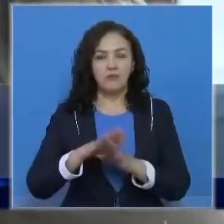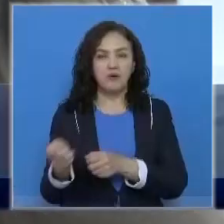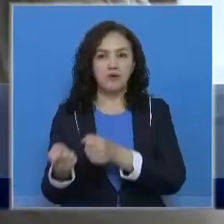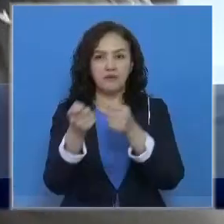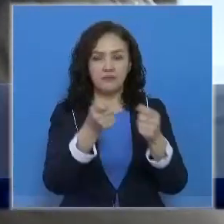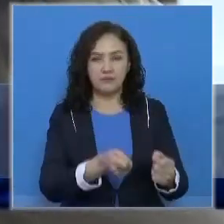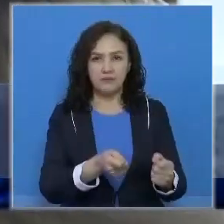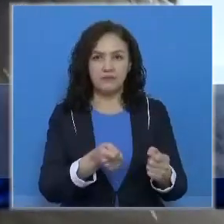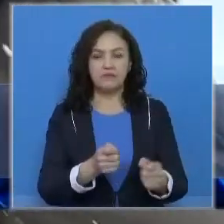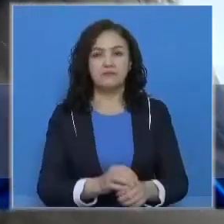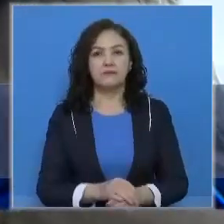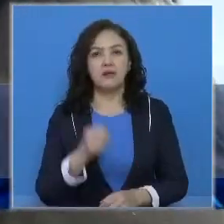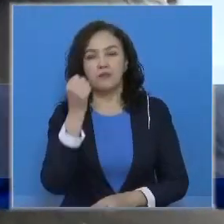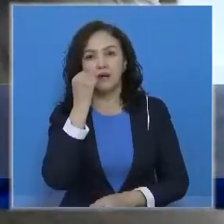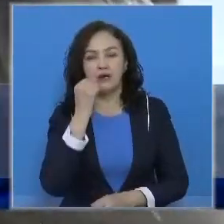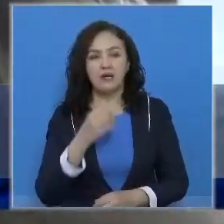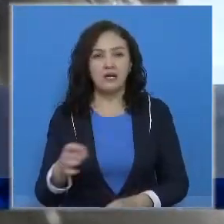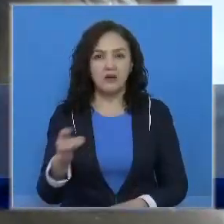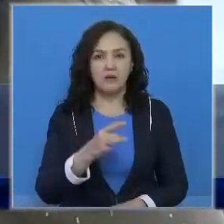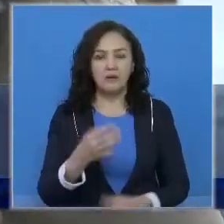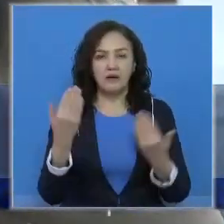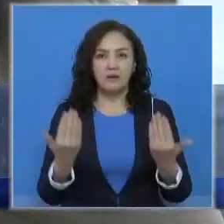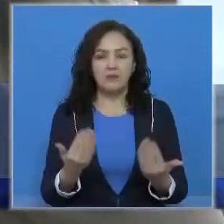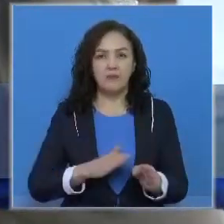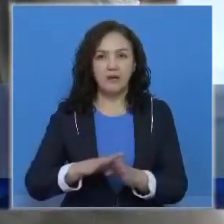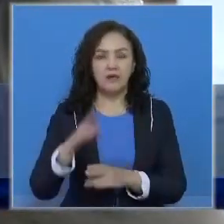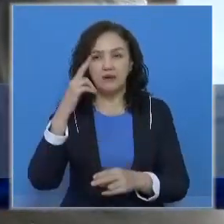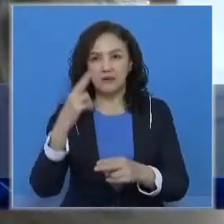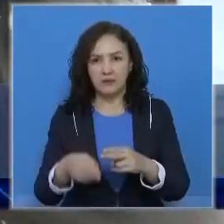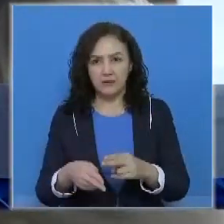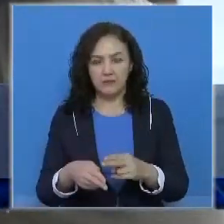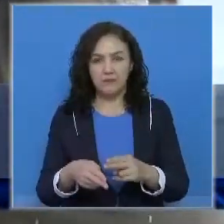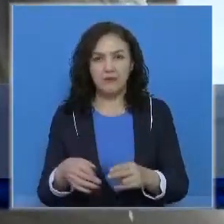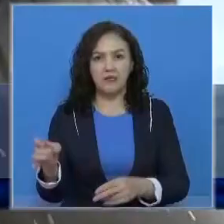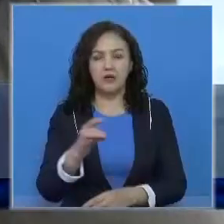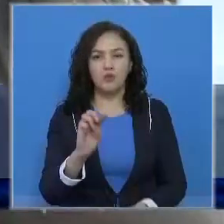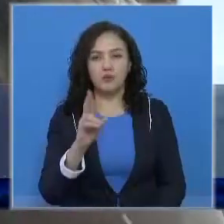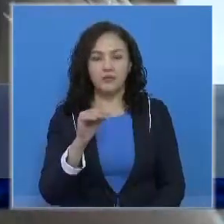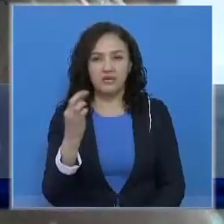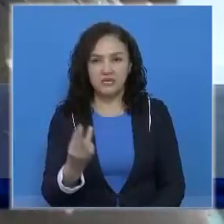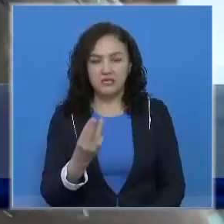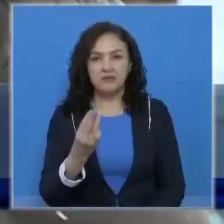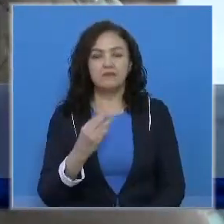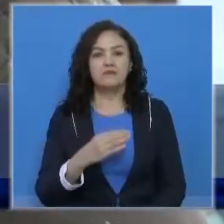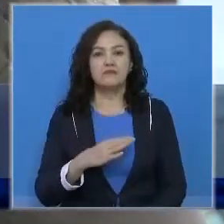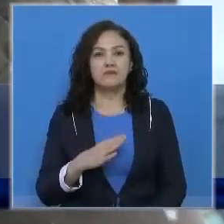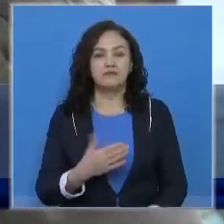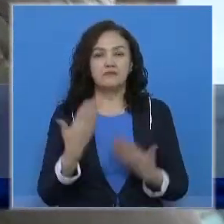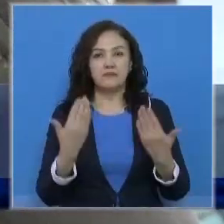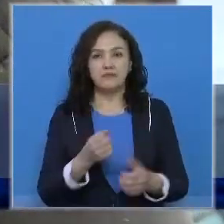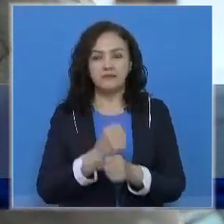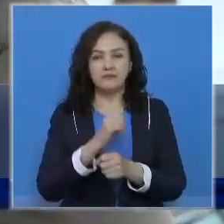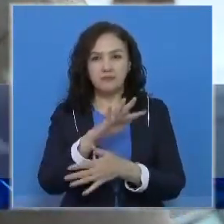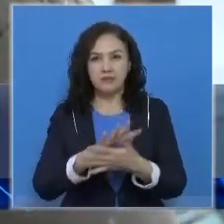вывезен. Москва, район Москва мы сегодня полностью закончим. Район Курмыш, данная